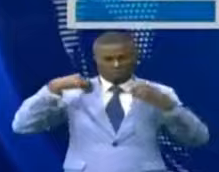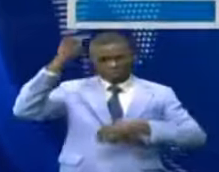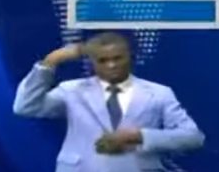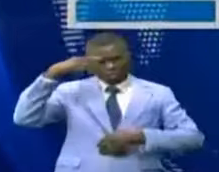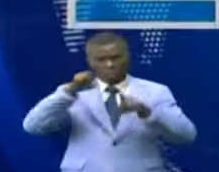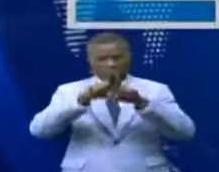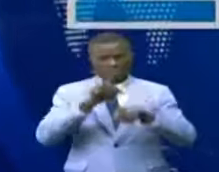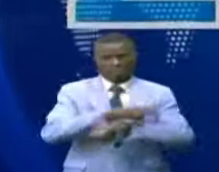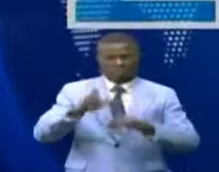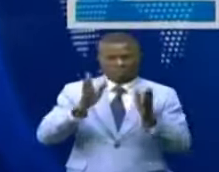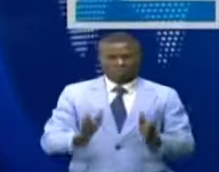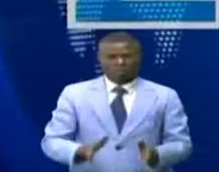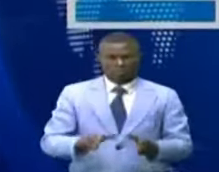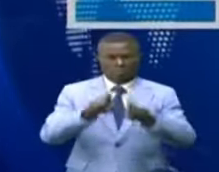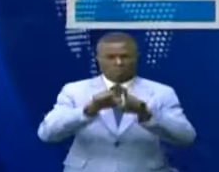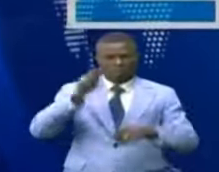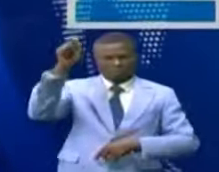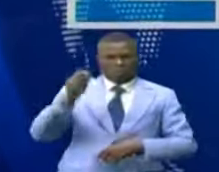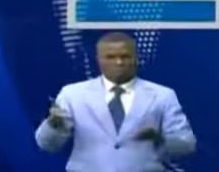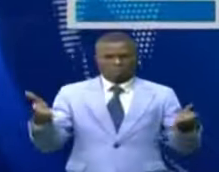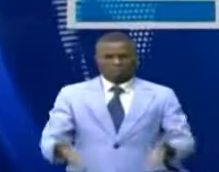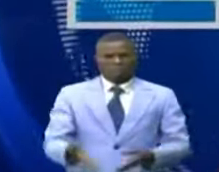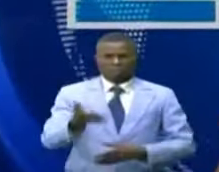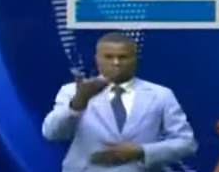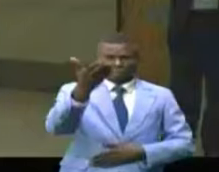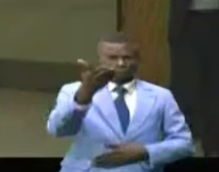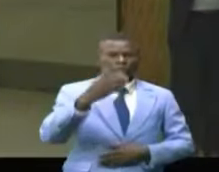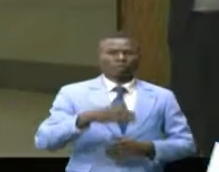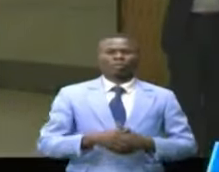politiques, administratives et militaires. Rodé Panda.